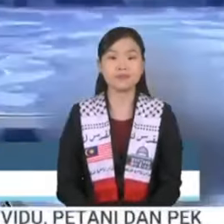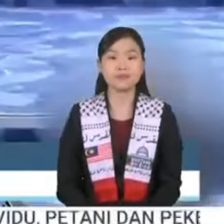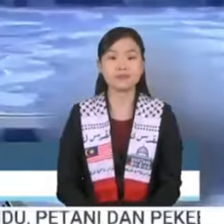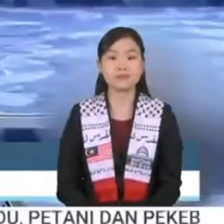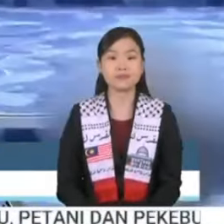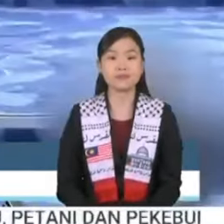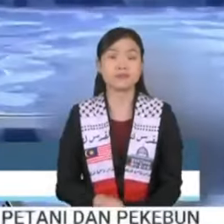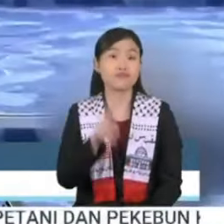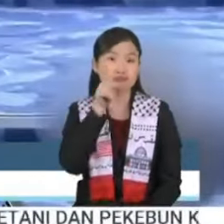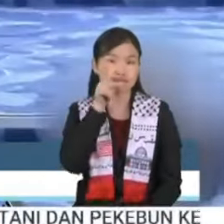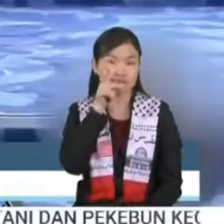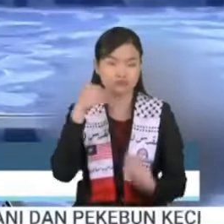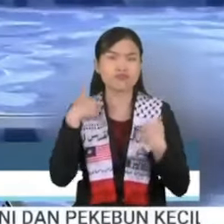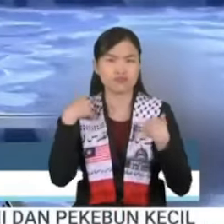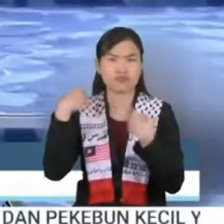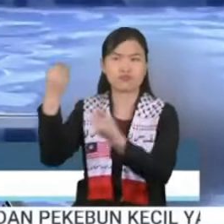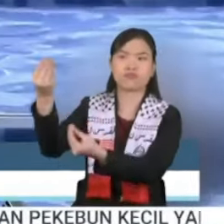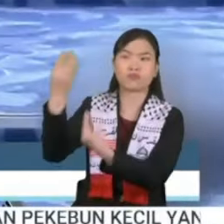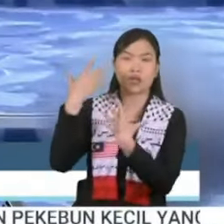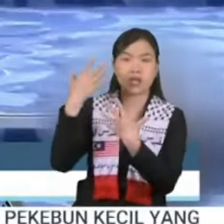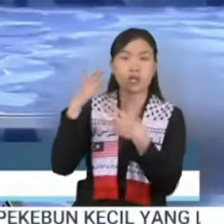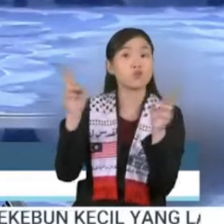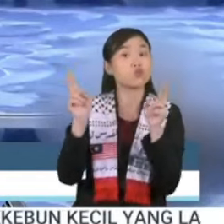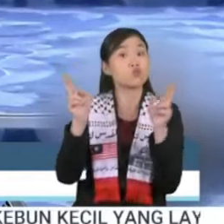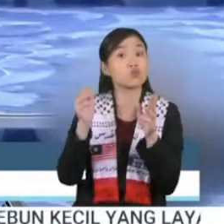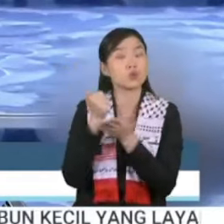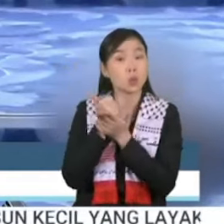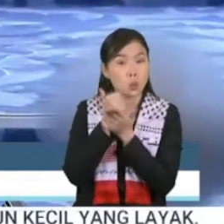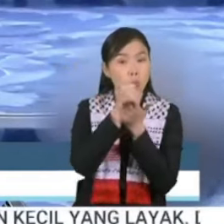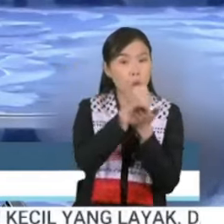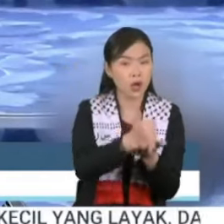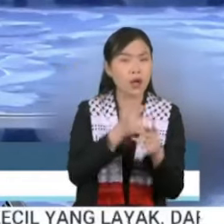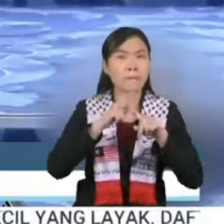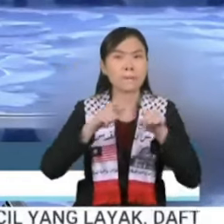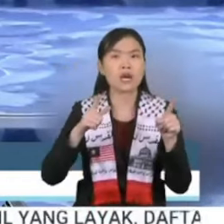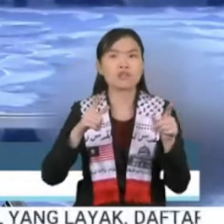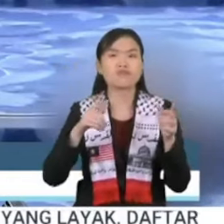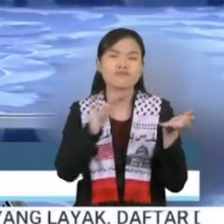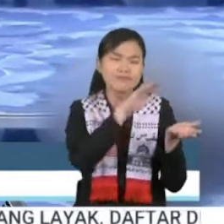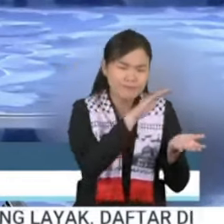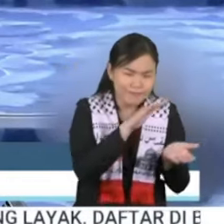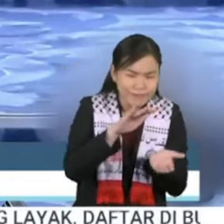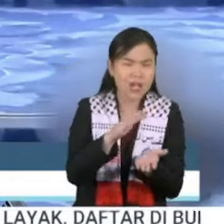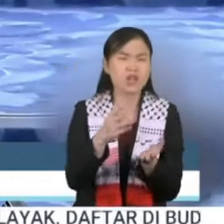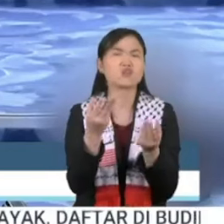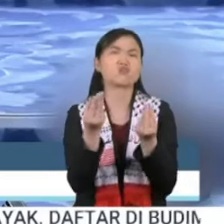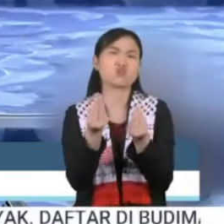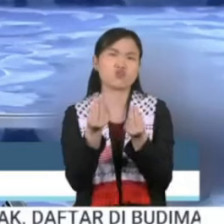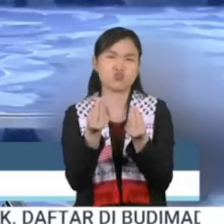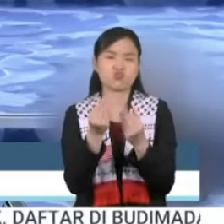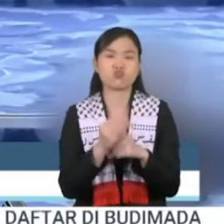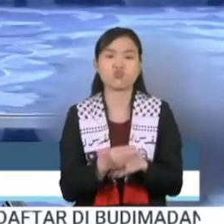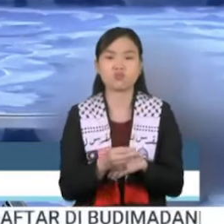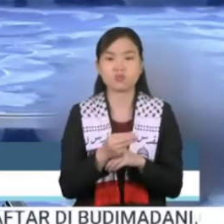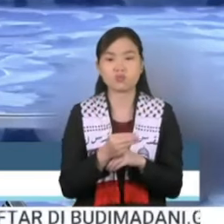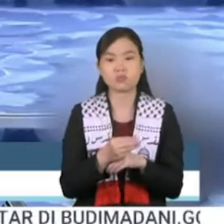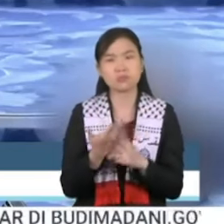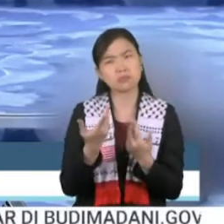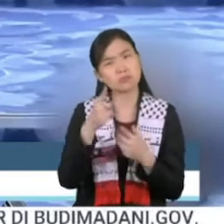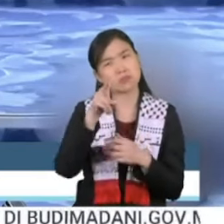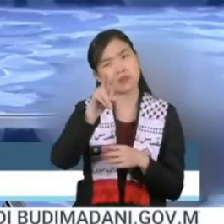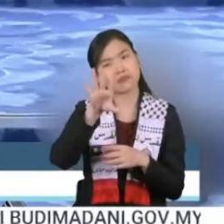Dah ada memaklumkan kesediaan bantu tapi jumlahnya terlalu kecil, iaitu 25